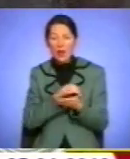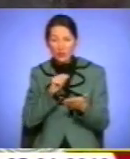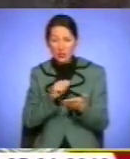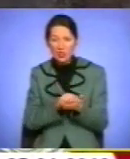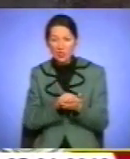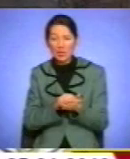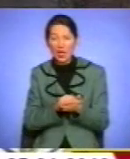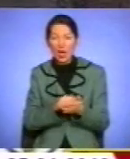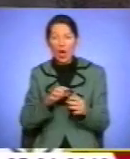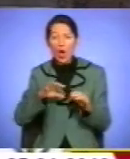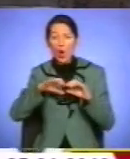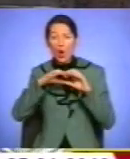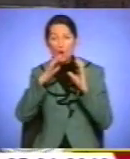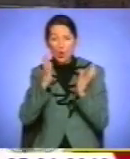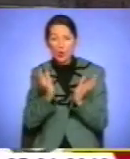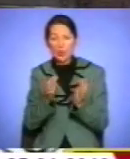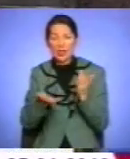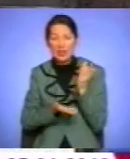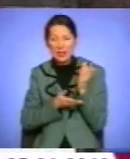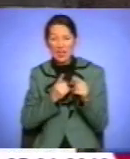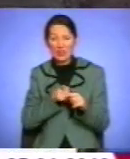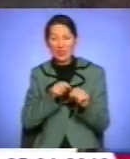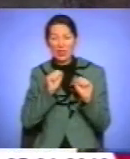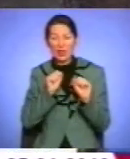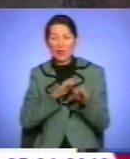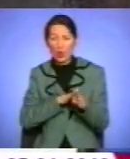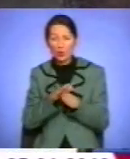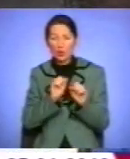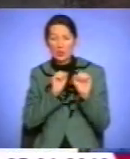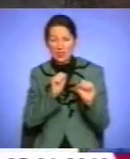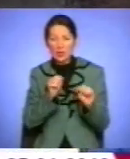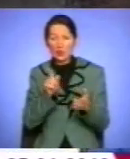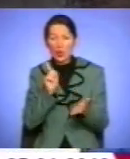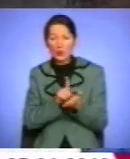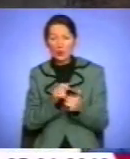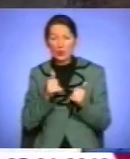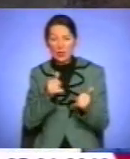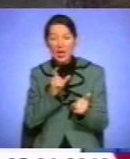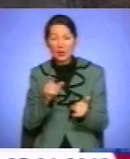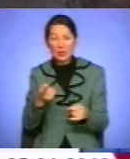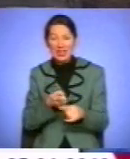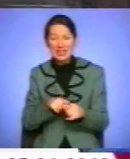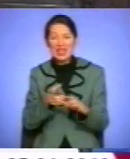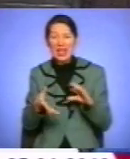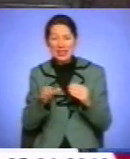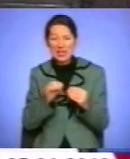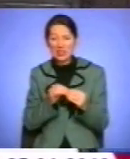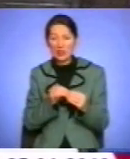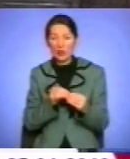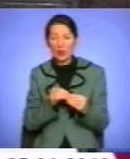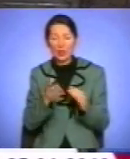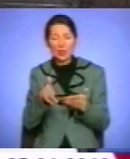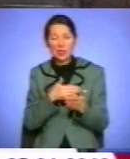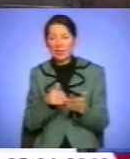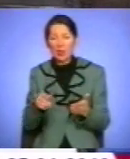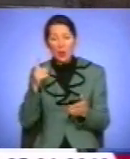дерев, які виконують захисну функцію для жителів. Це наслідок абсолютно